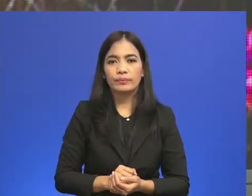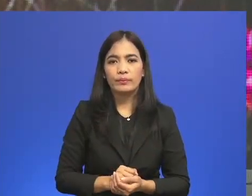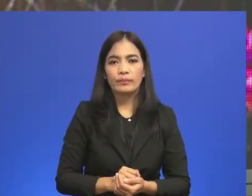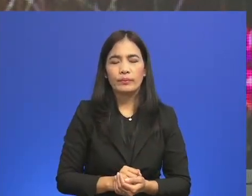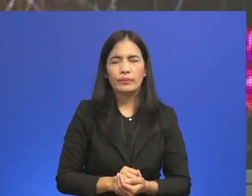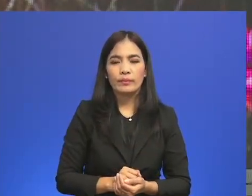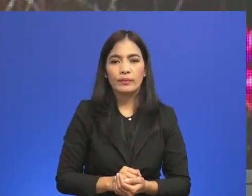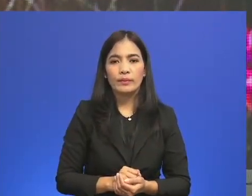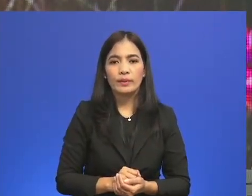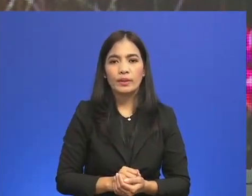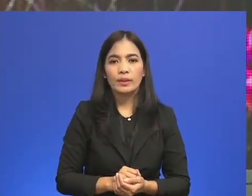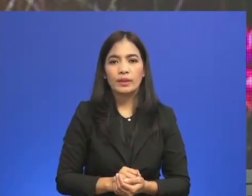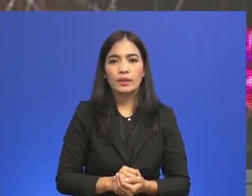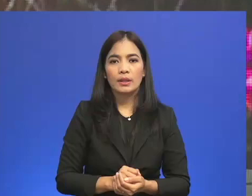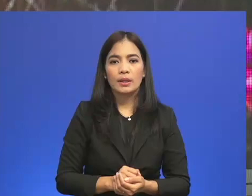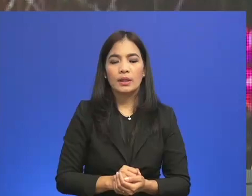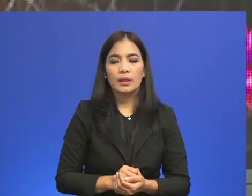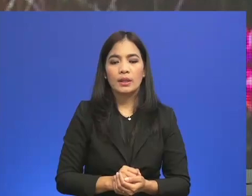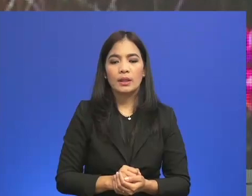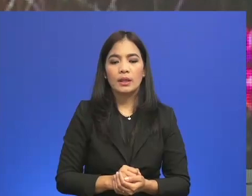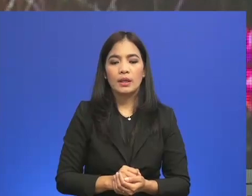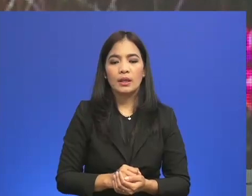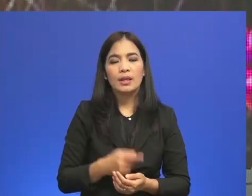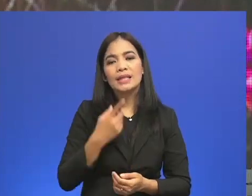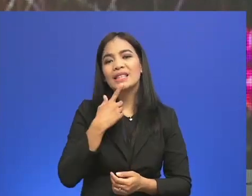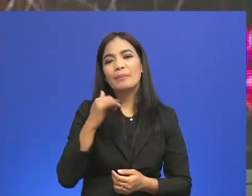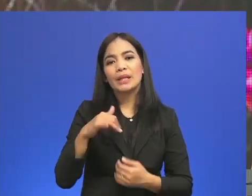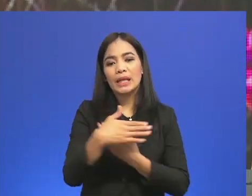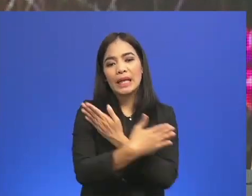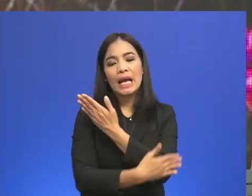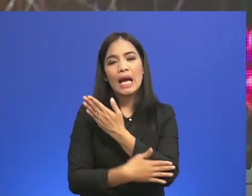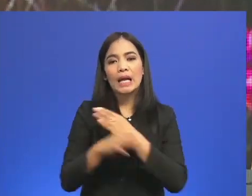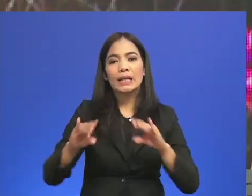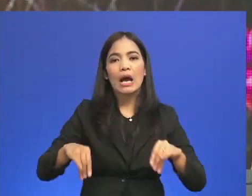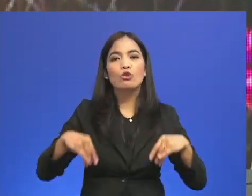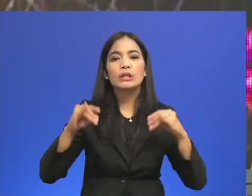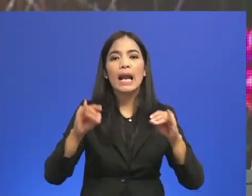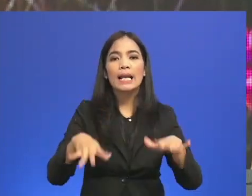di Brisbane atau Melbourne, saya lupa, di Australia.